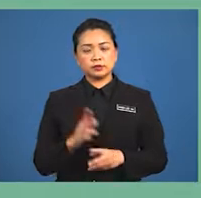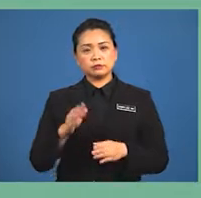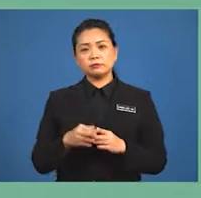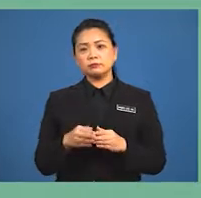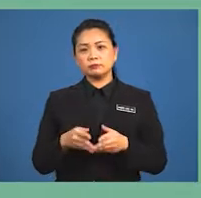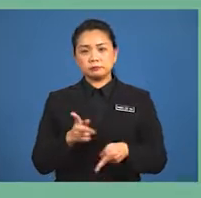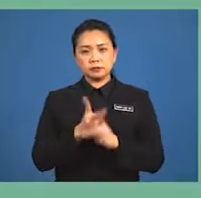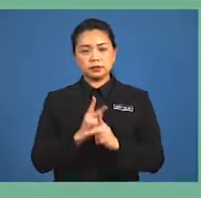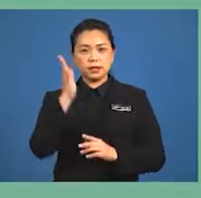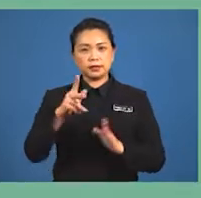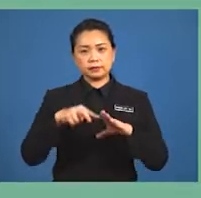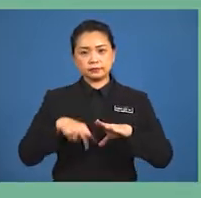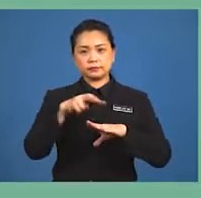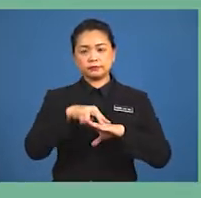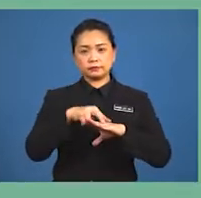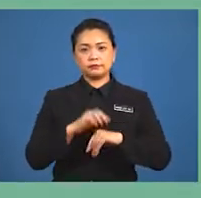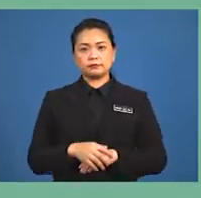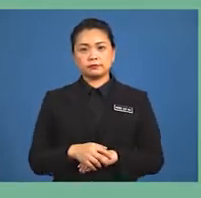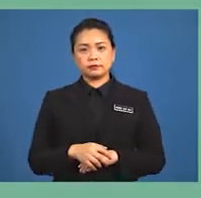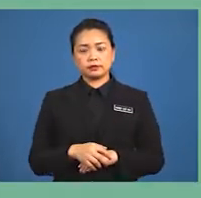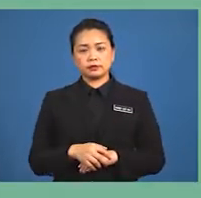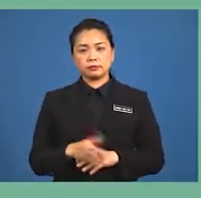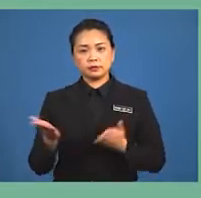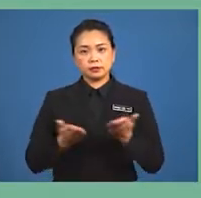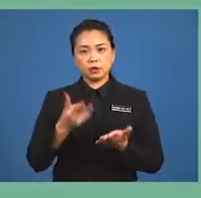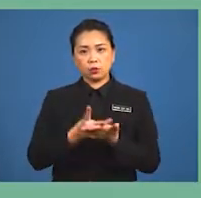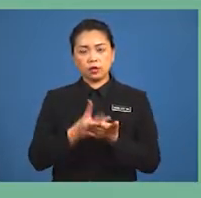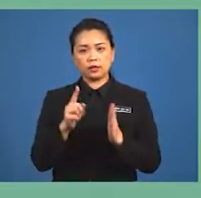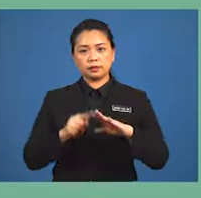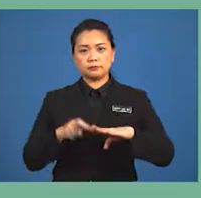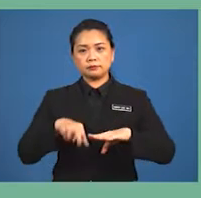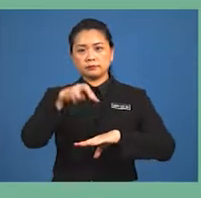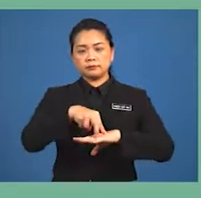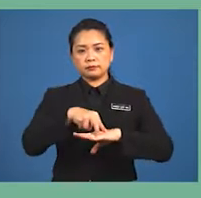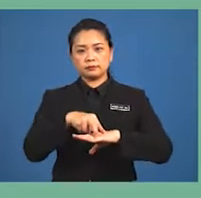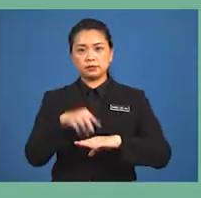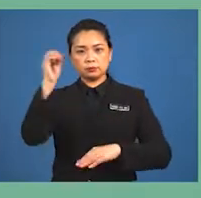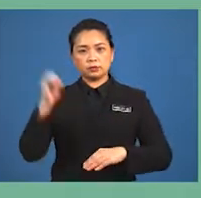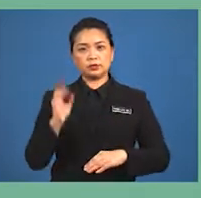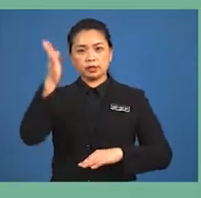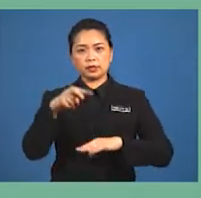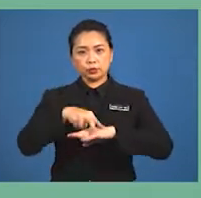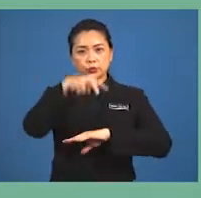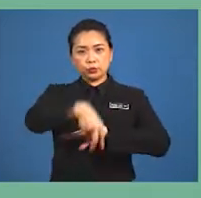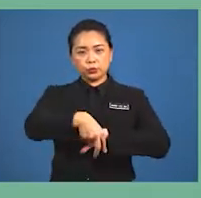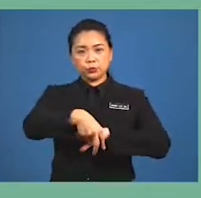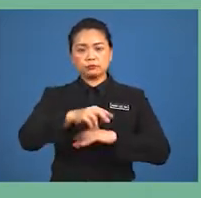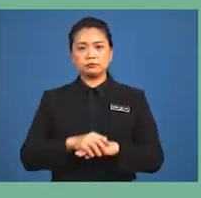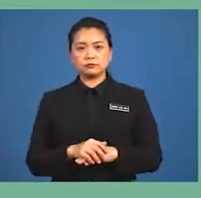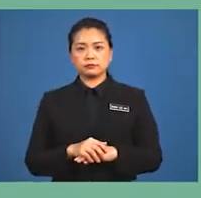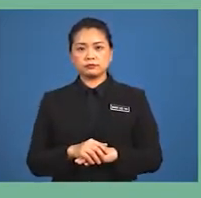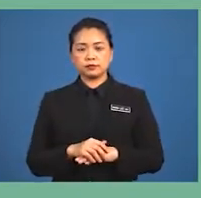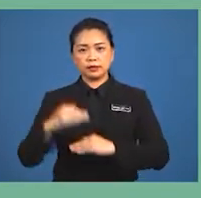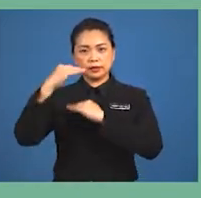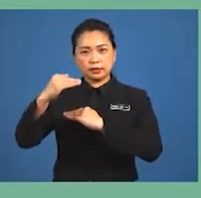akan meningkat. Maka penawaran wang akan meningkat dan kadar bunga menurun. Manakala